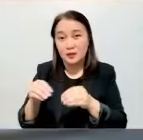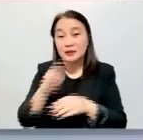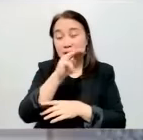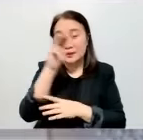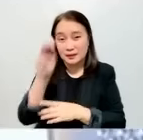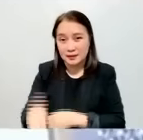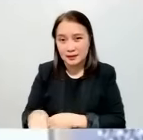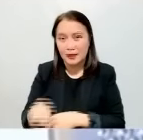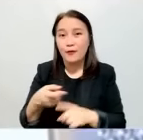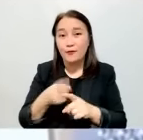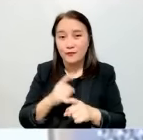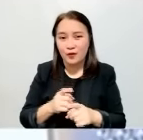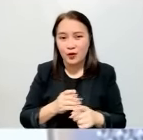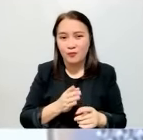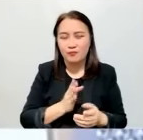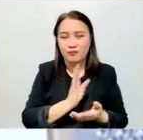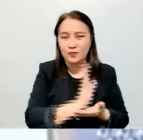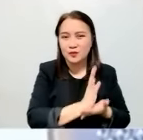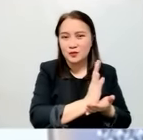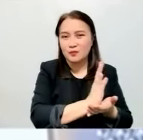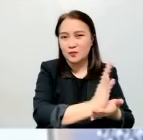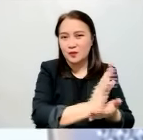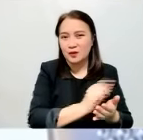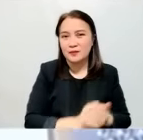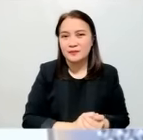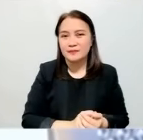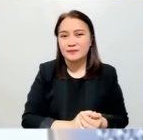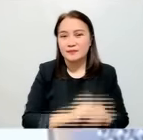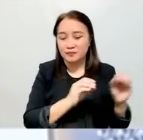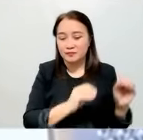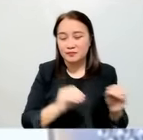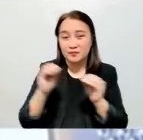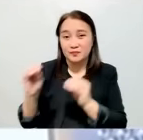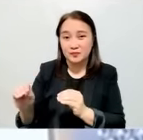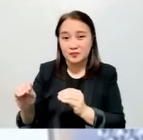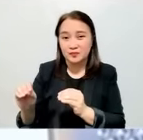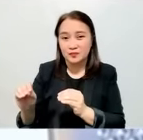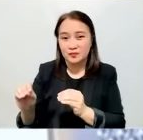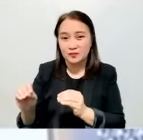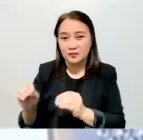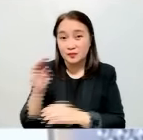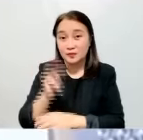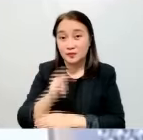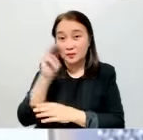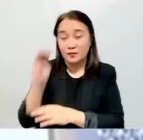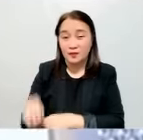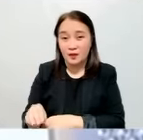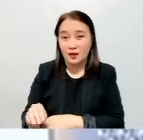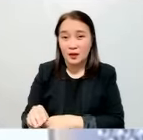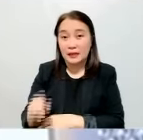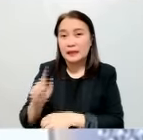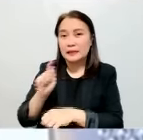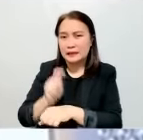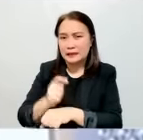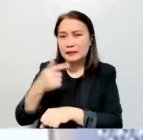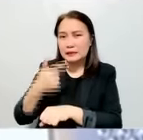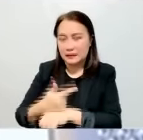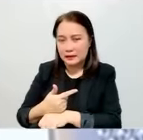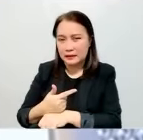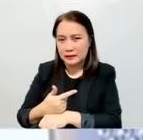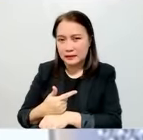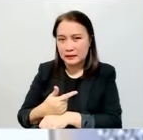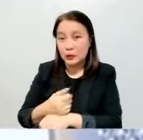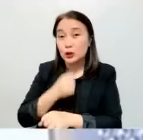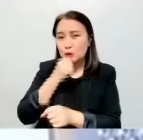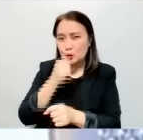Zamboanga. Transferring her to Manila to the facilities in Taguig would ensure that she